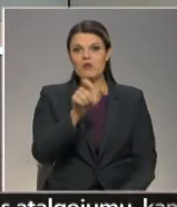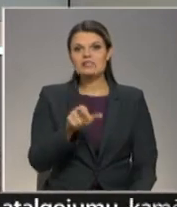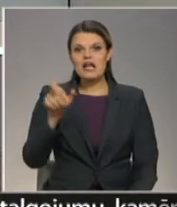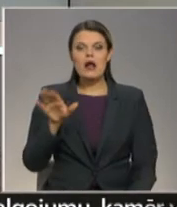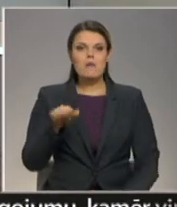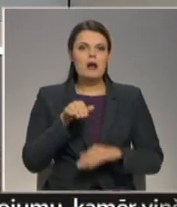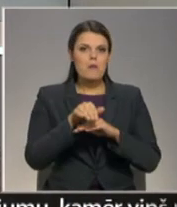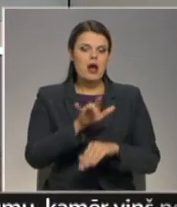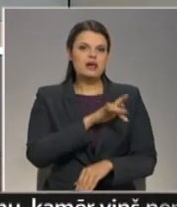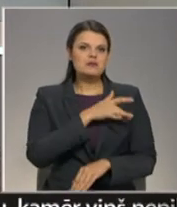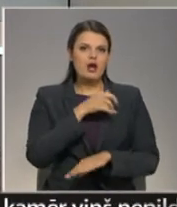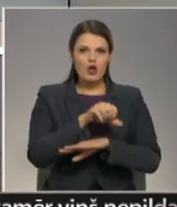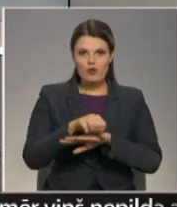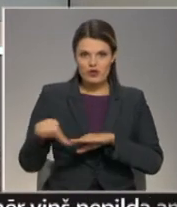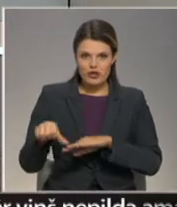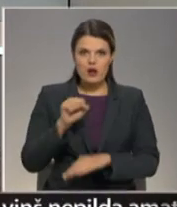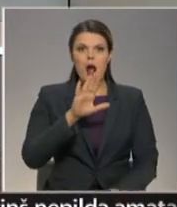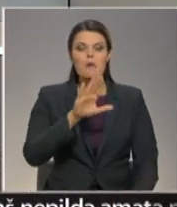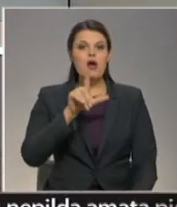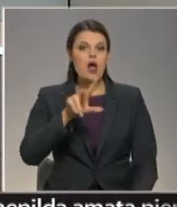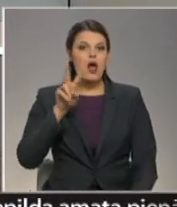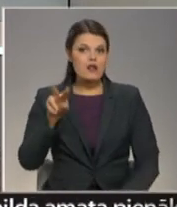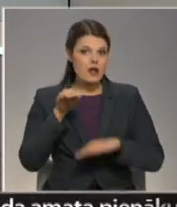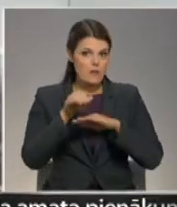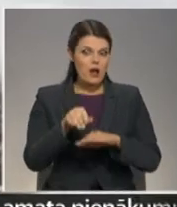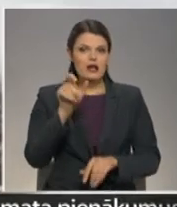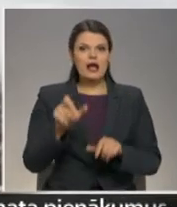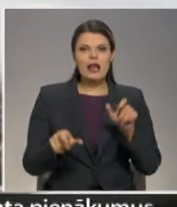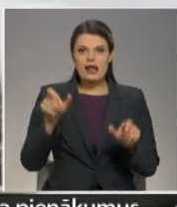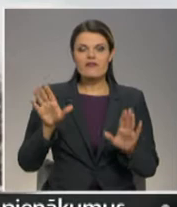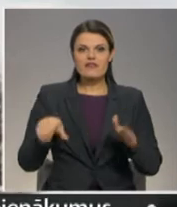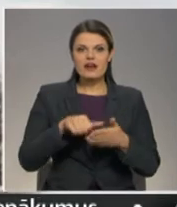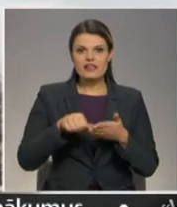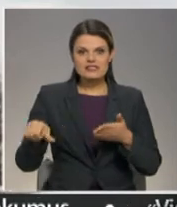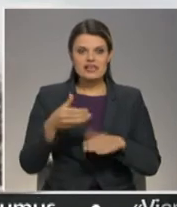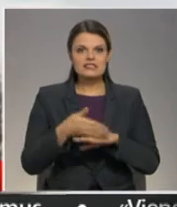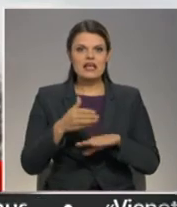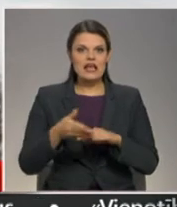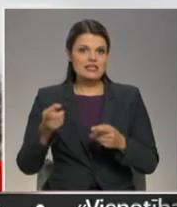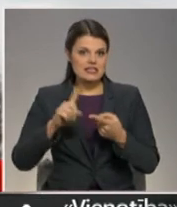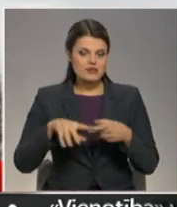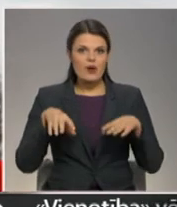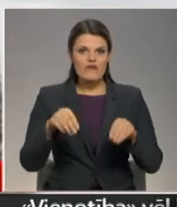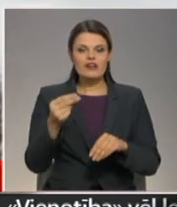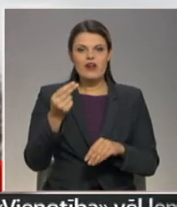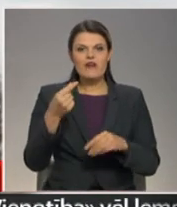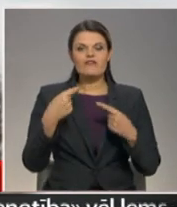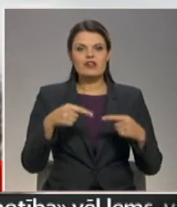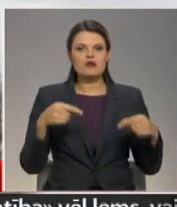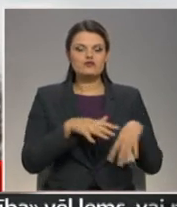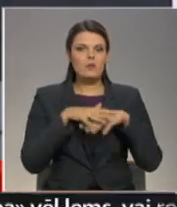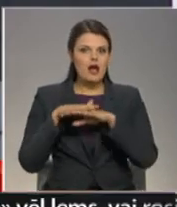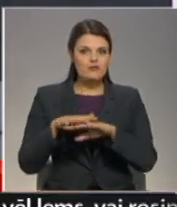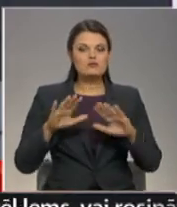par bankas pakalpojumu ierobežojumiem. ABLV banka klienti var dzēst kredītsaistības un veikt finanšu instrumentu